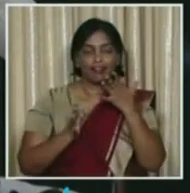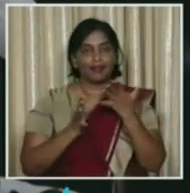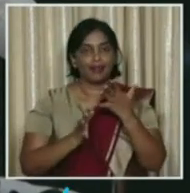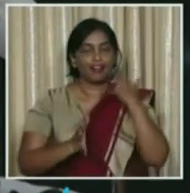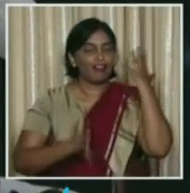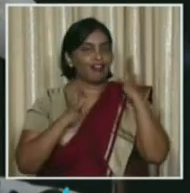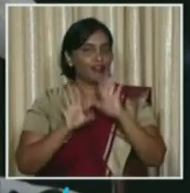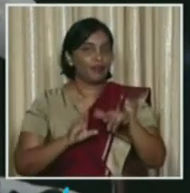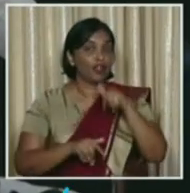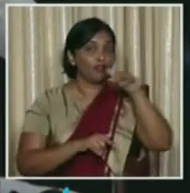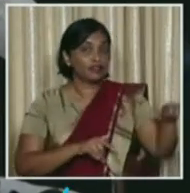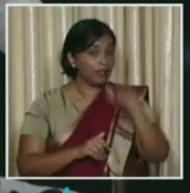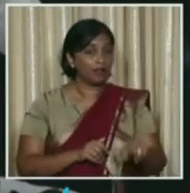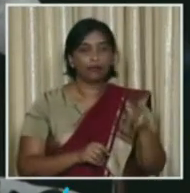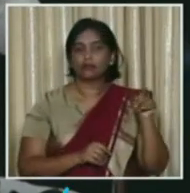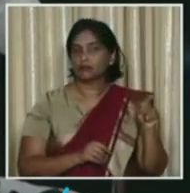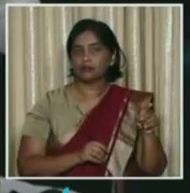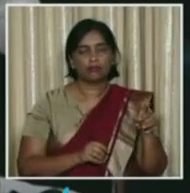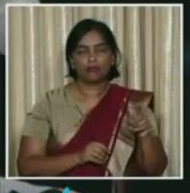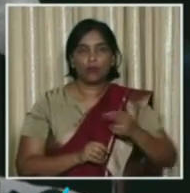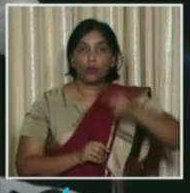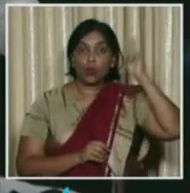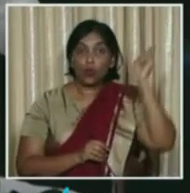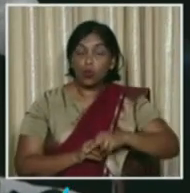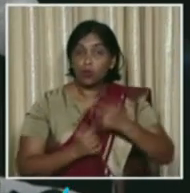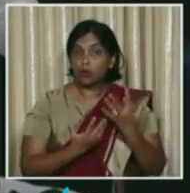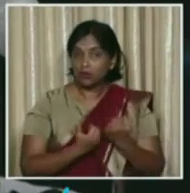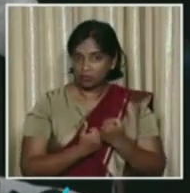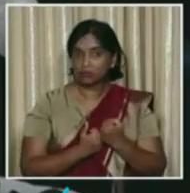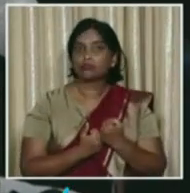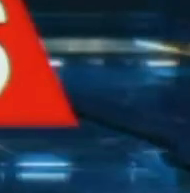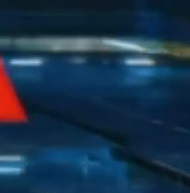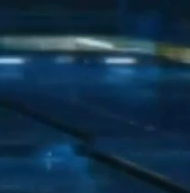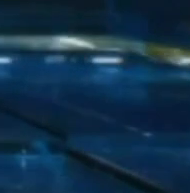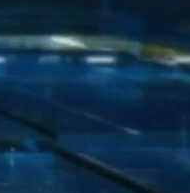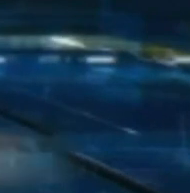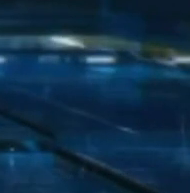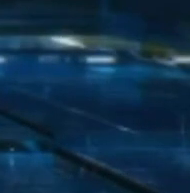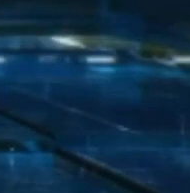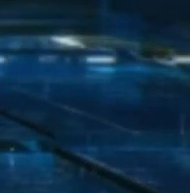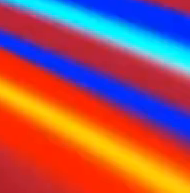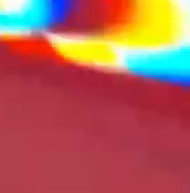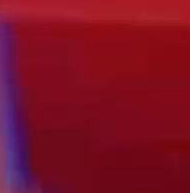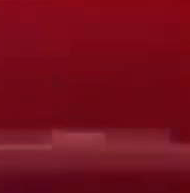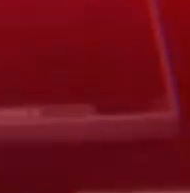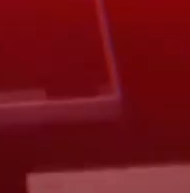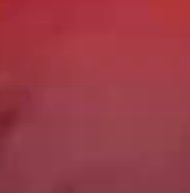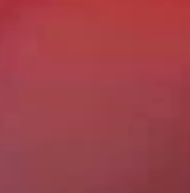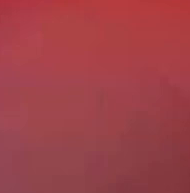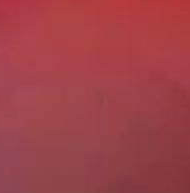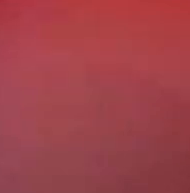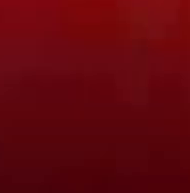ලෝකයත් පොළොවේ යථාර්ථයත් අතර ජයග්‍රහණය කරන්න ගරු කතානායකතුමනි පොළොවේ යථාර්ථය. රටේ